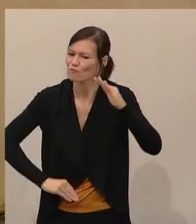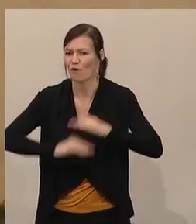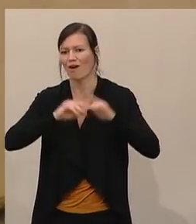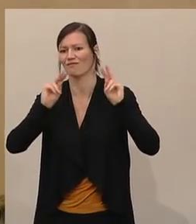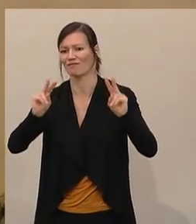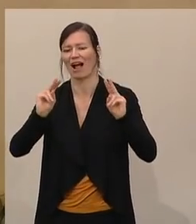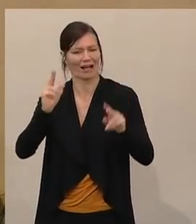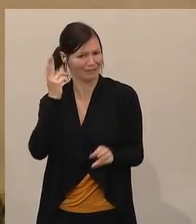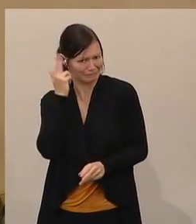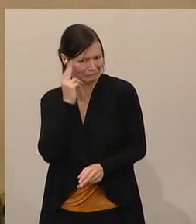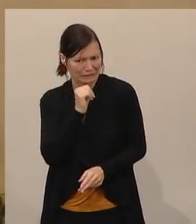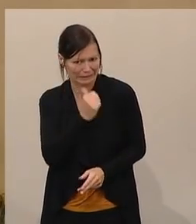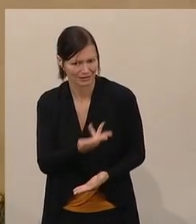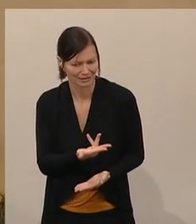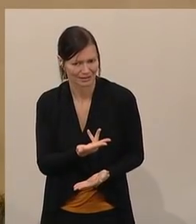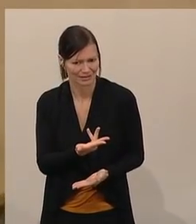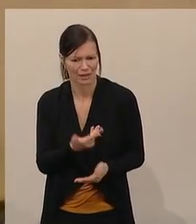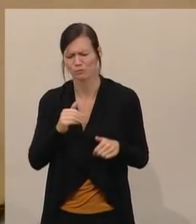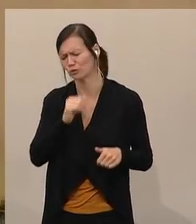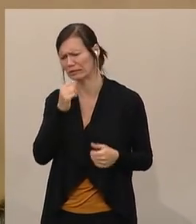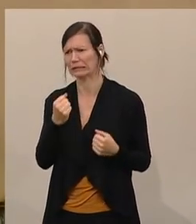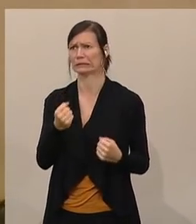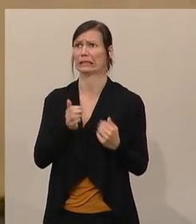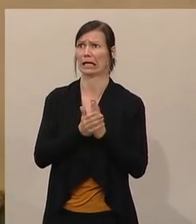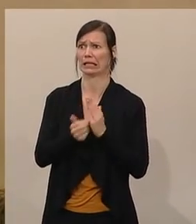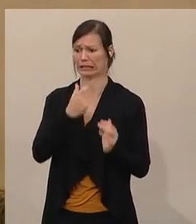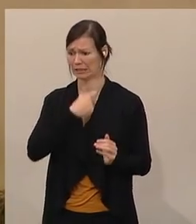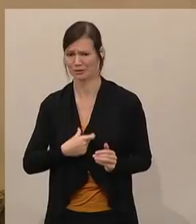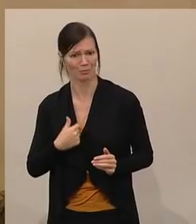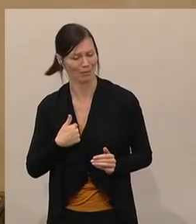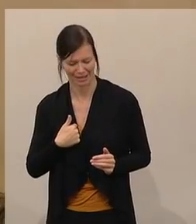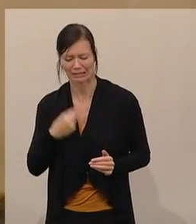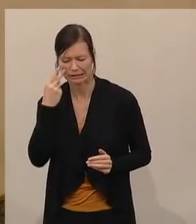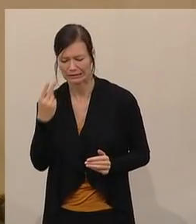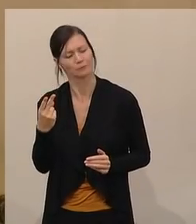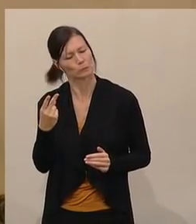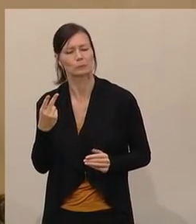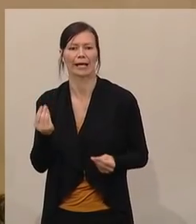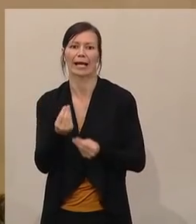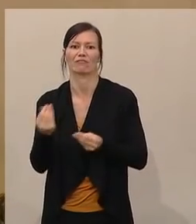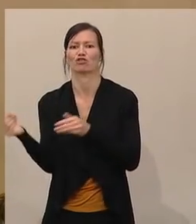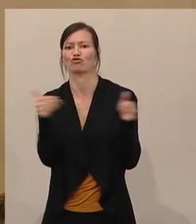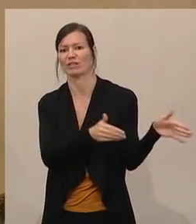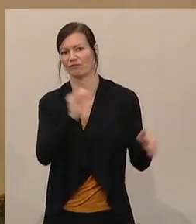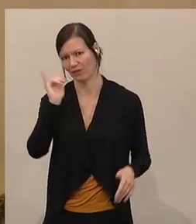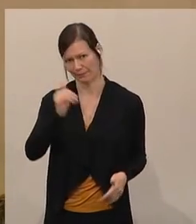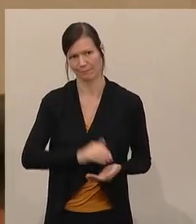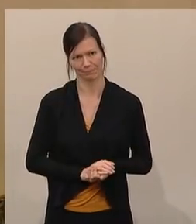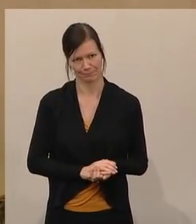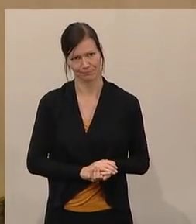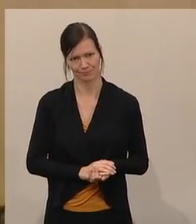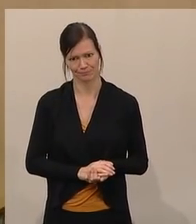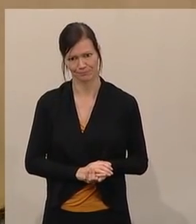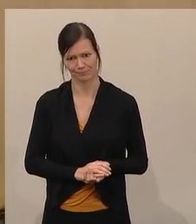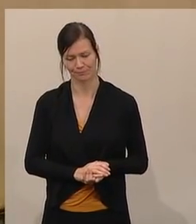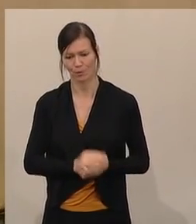kein Sicherheitsexperte zu sein, um zu erkennen, dass hier etwas grob falsch gelaufen ist. Was denken die